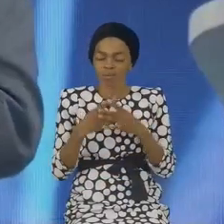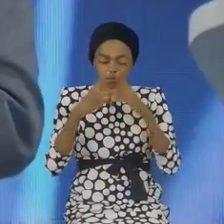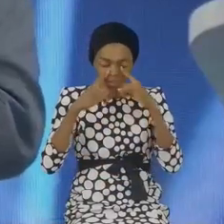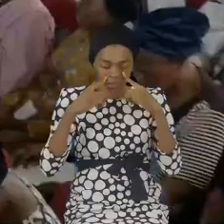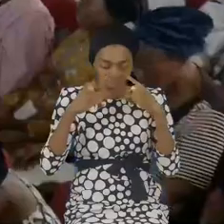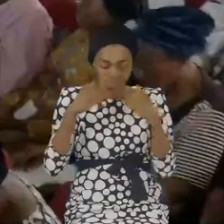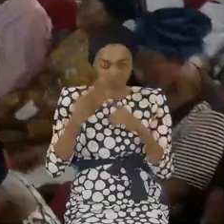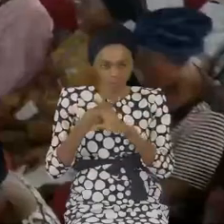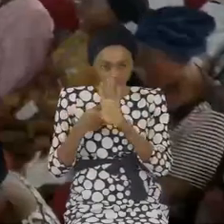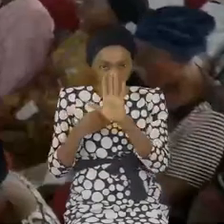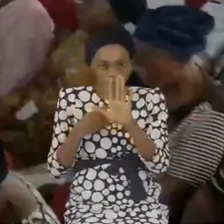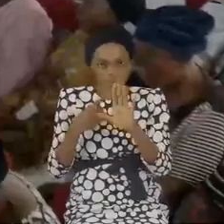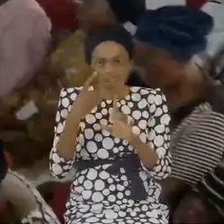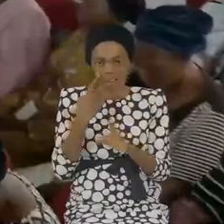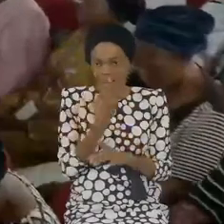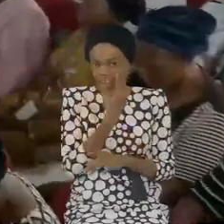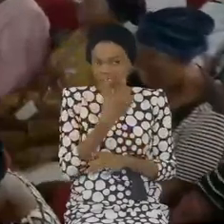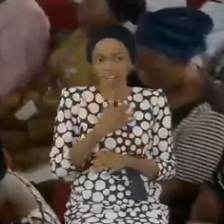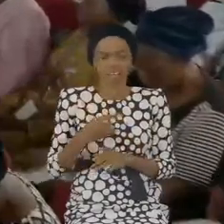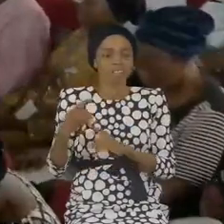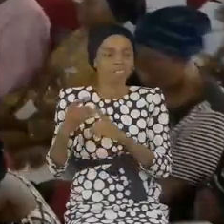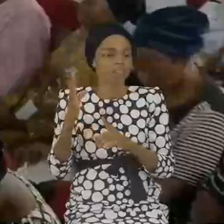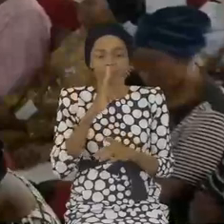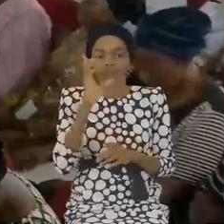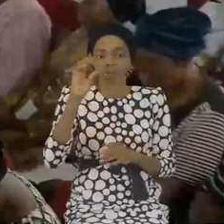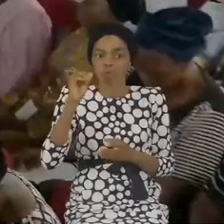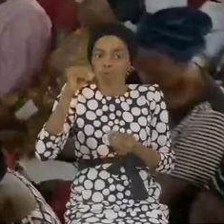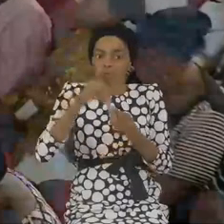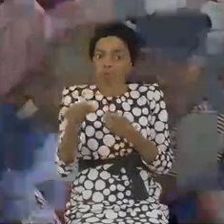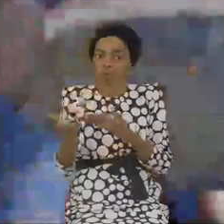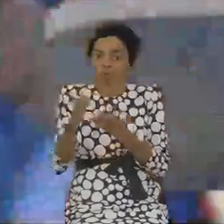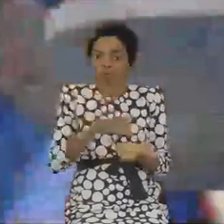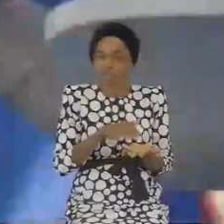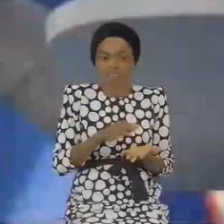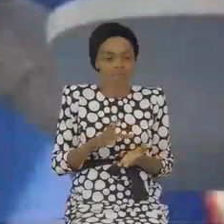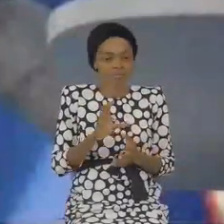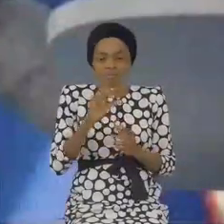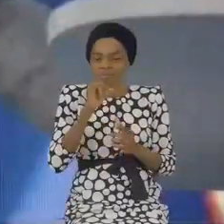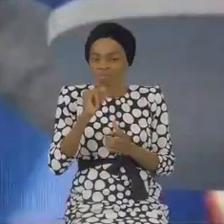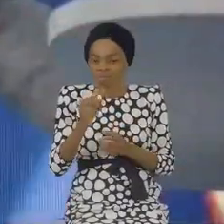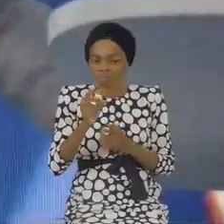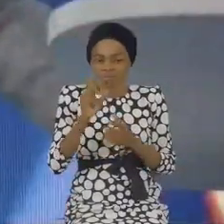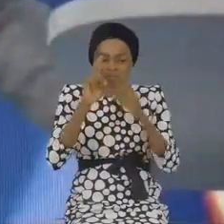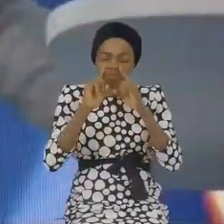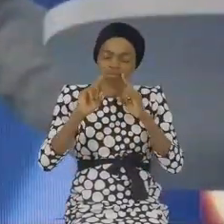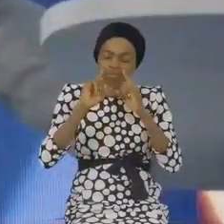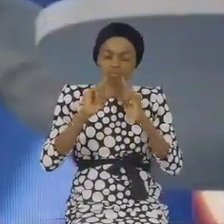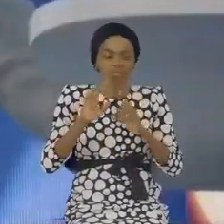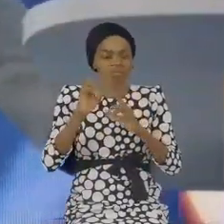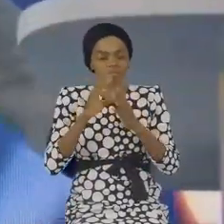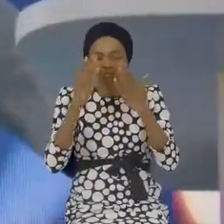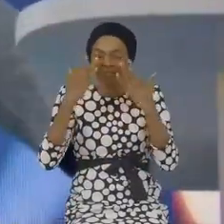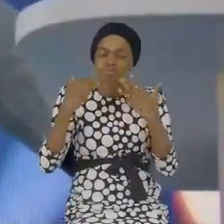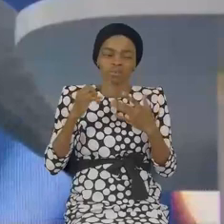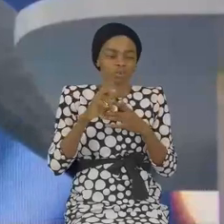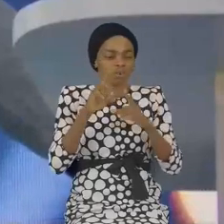Et la mort ne sera plus. Il n'y aura plus ni deuil, ni cri, ni douleur. Car les